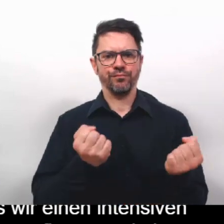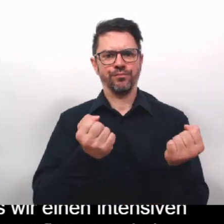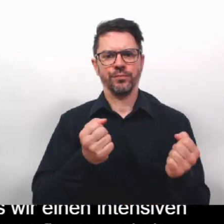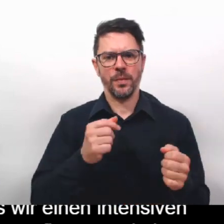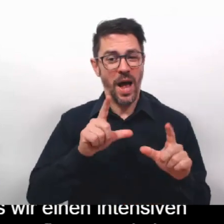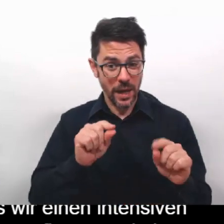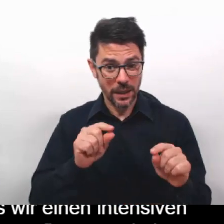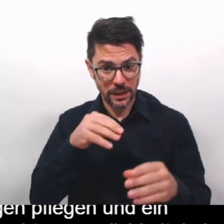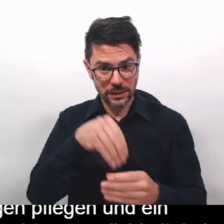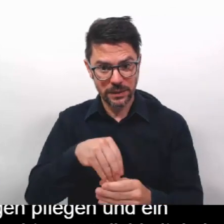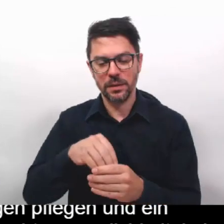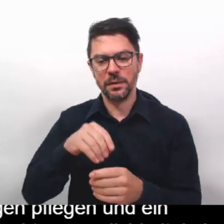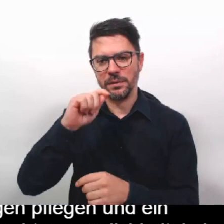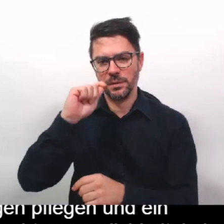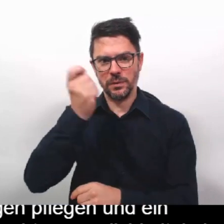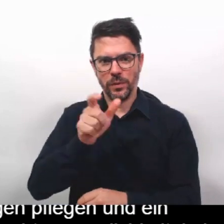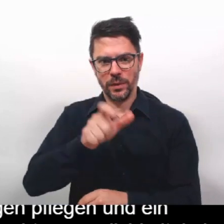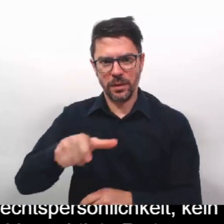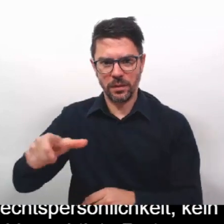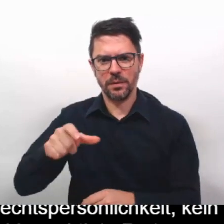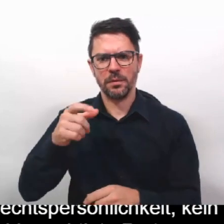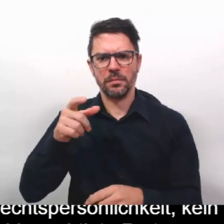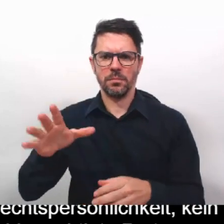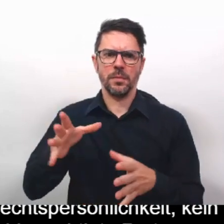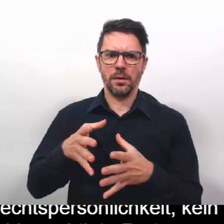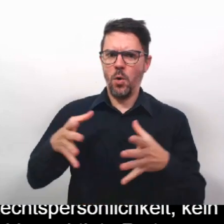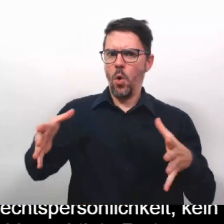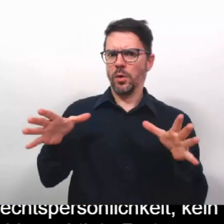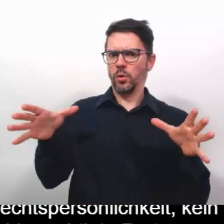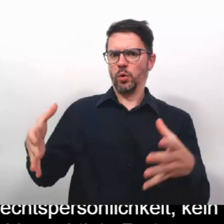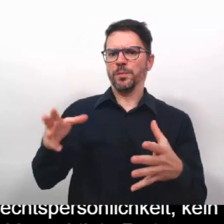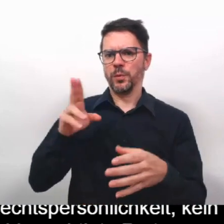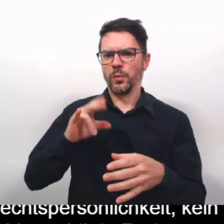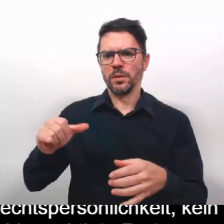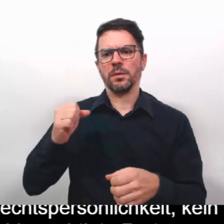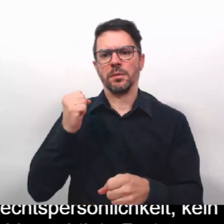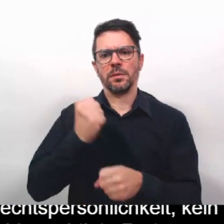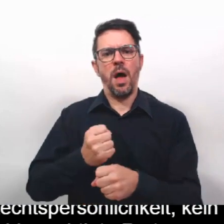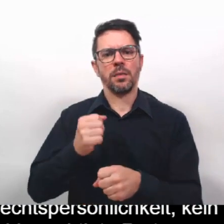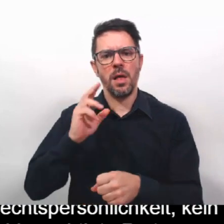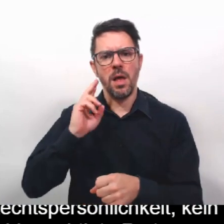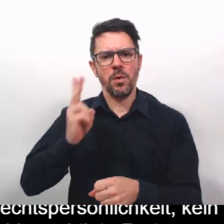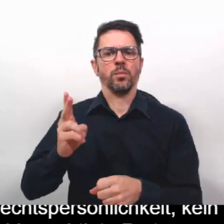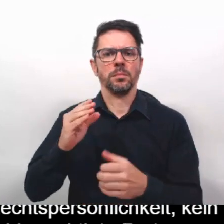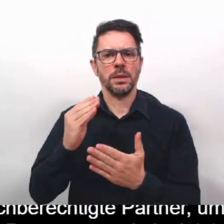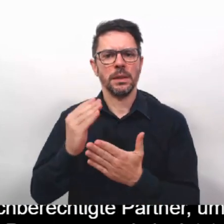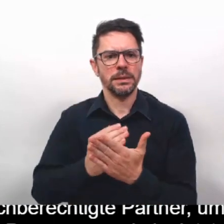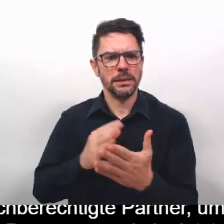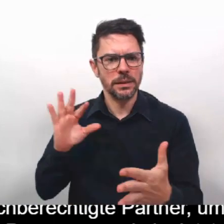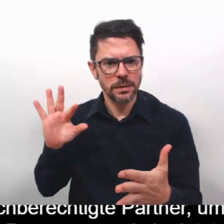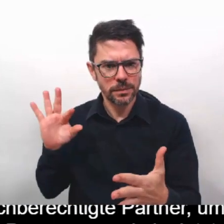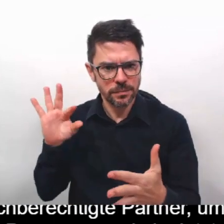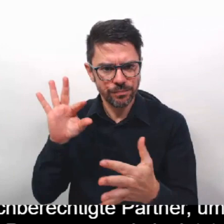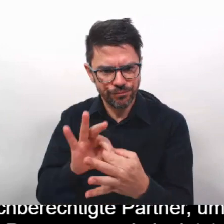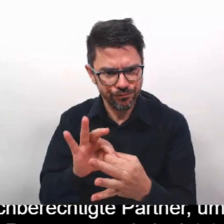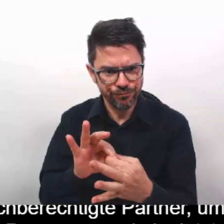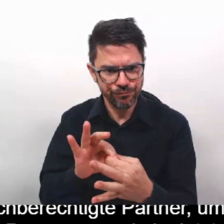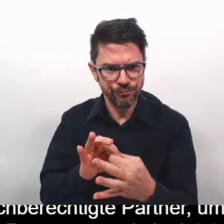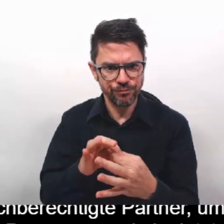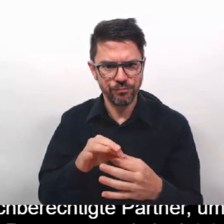etwas, wo wir deutschlandweit sehr gut unterwegs sind, nämlich Gestaltungswillen, Freiheit